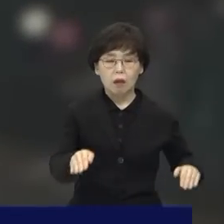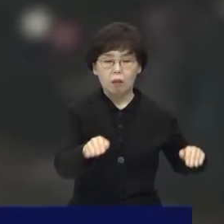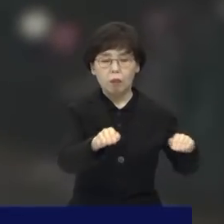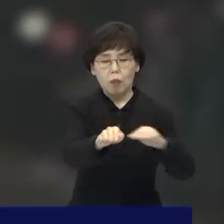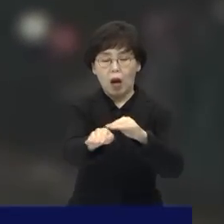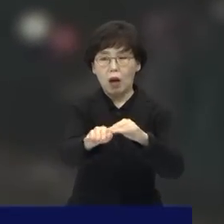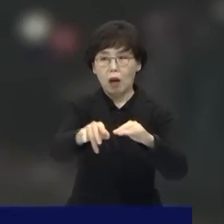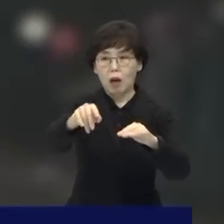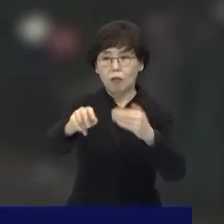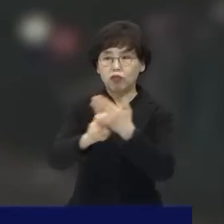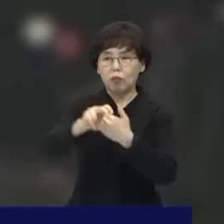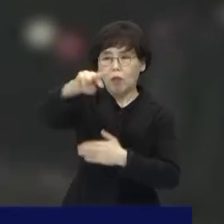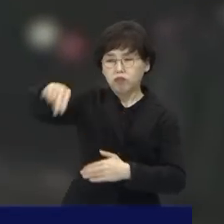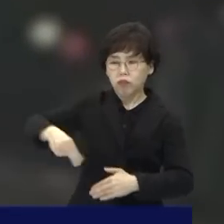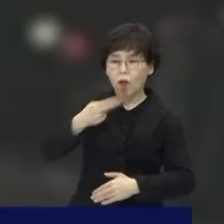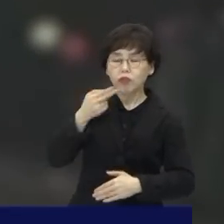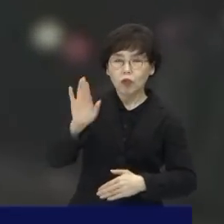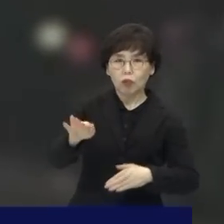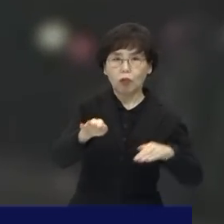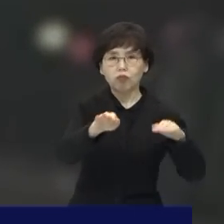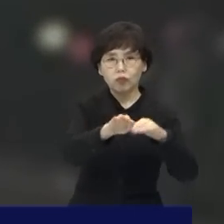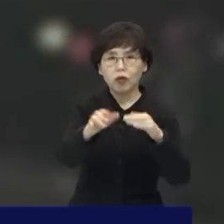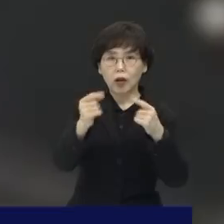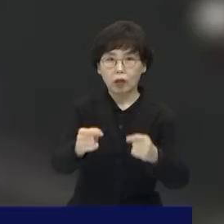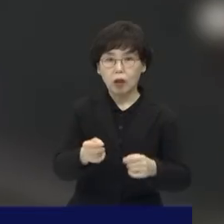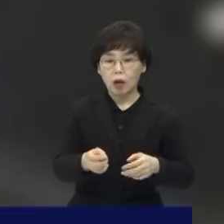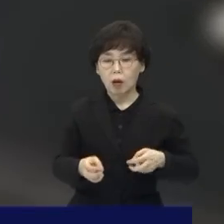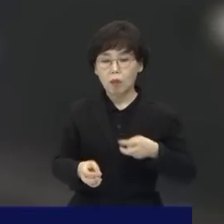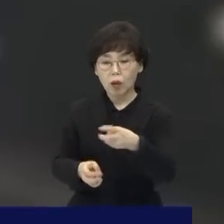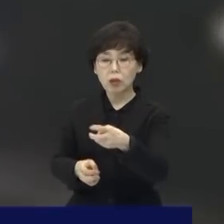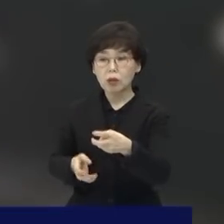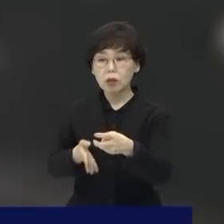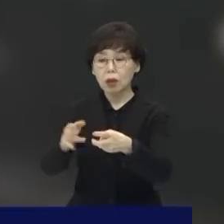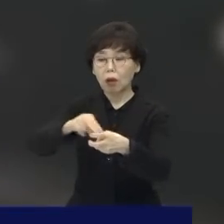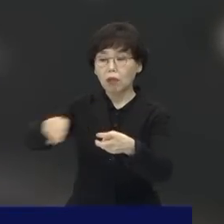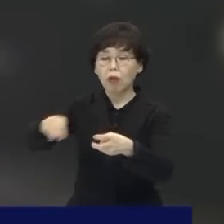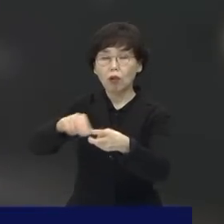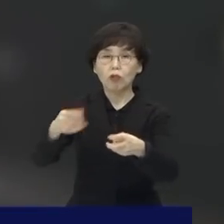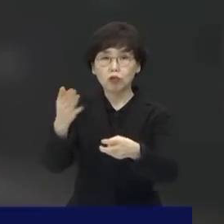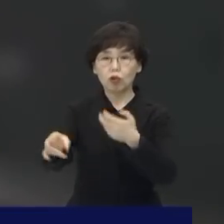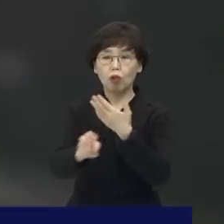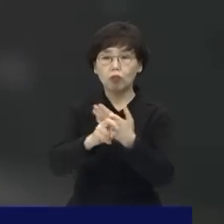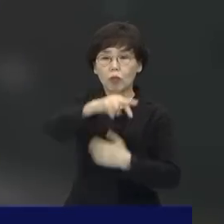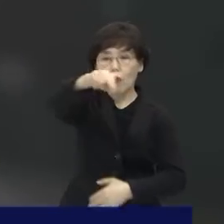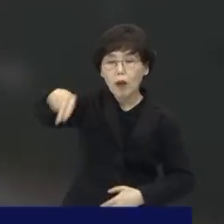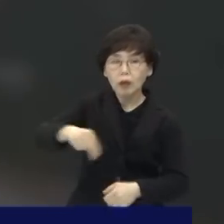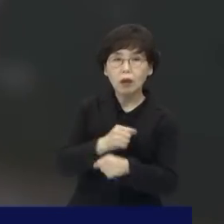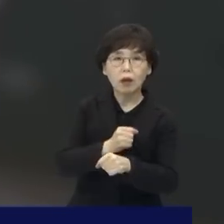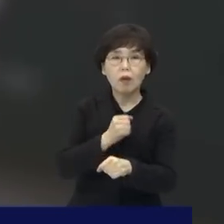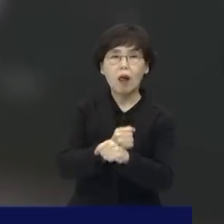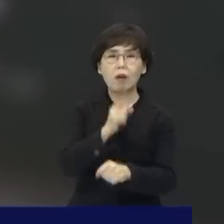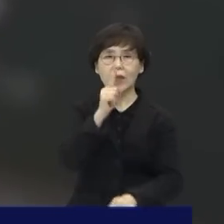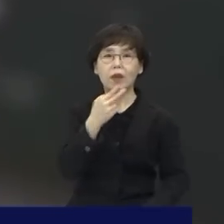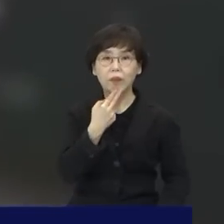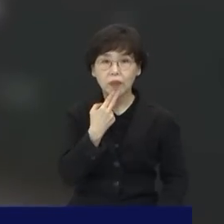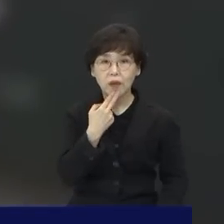무단횡단 아니어도 부딪힐 상황 같다. 버스는 도로 바닥에 승객 내려주고 무단횡단은 이어지고 할 말이 없네.